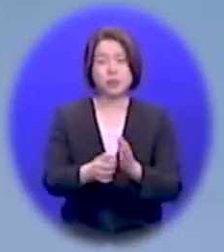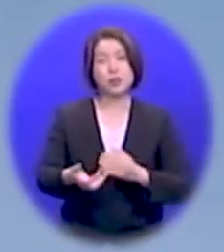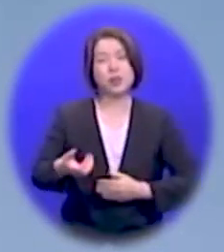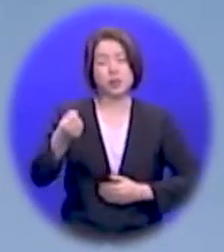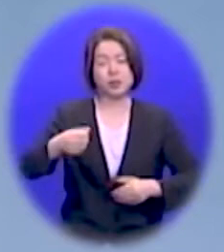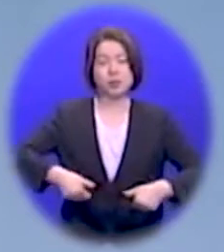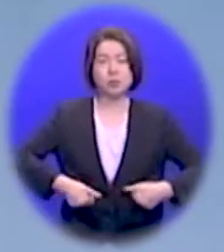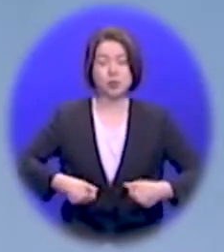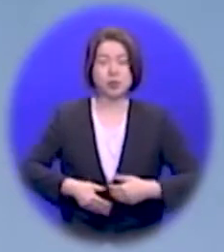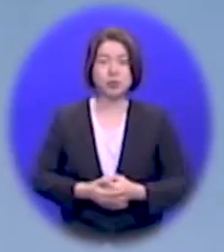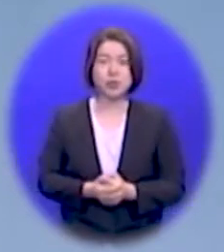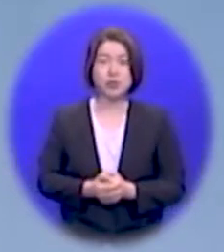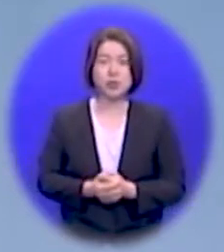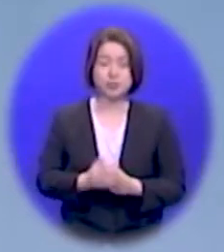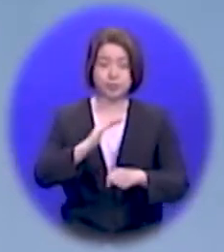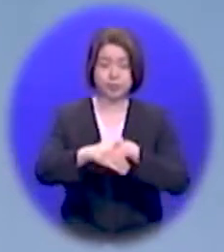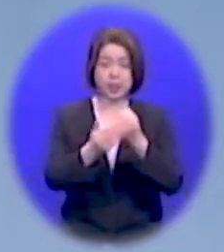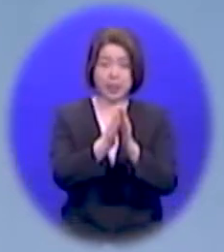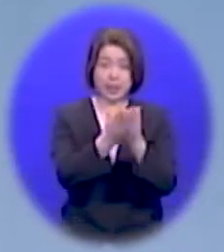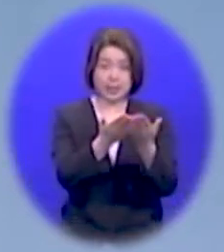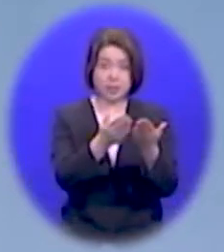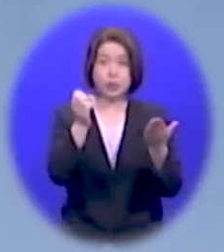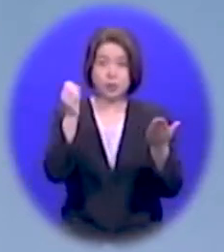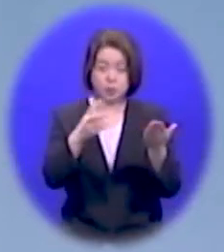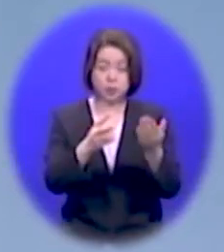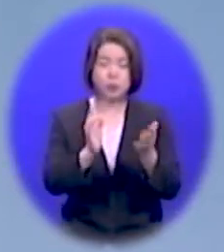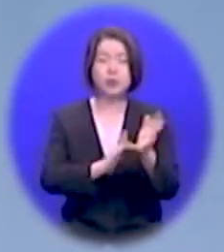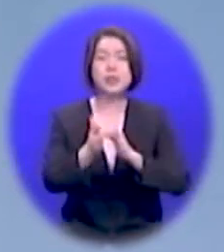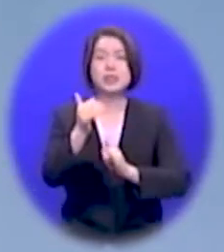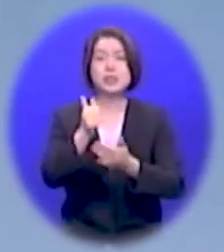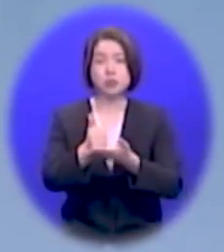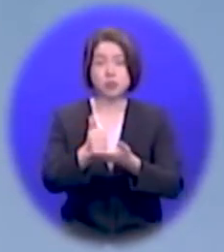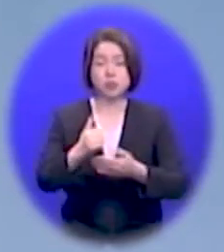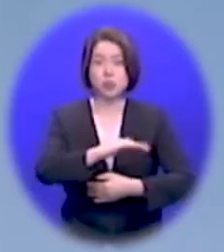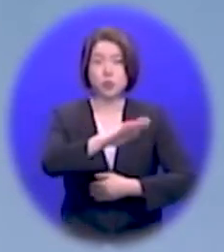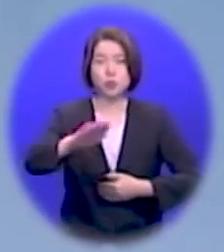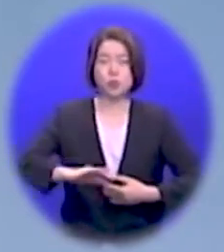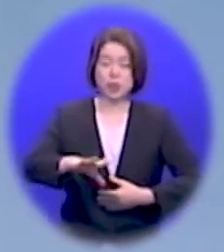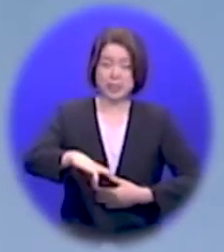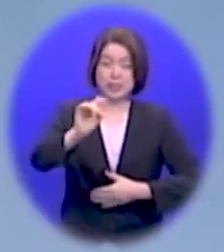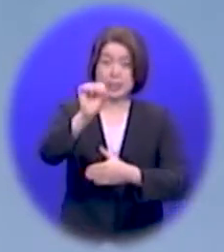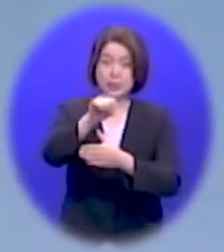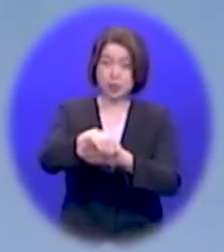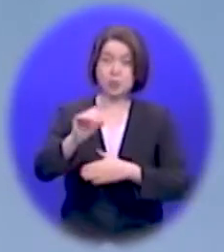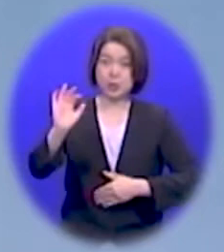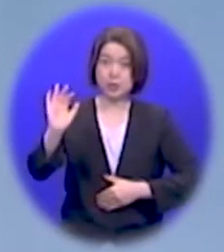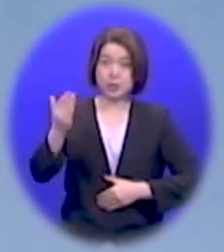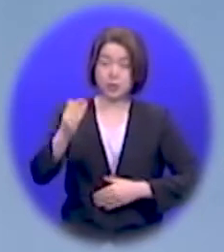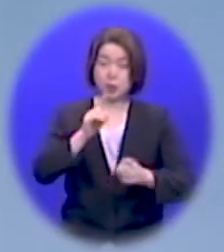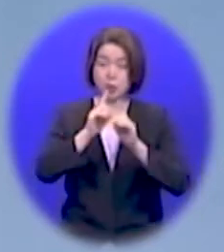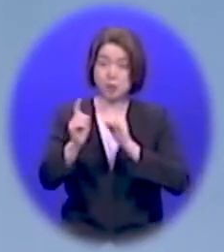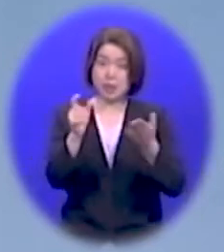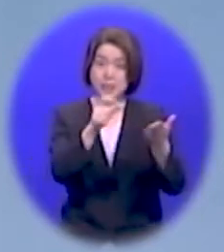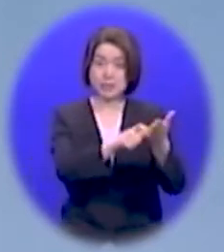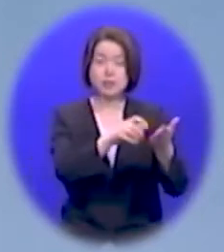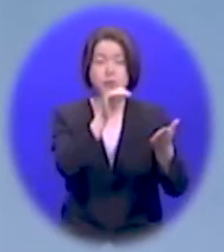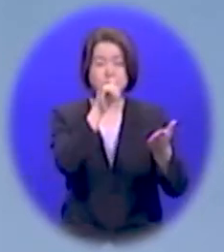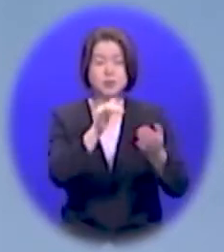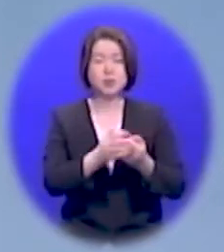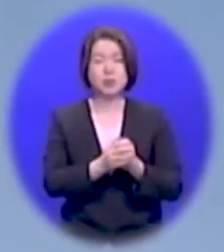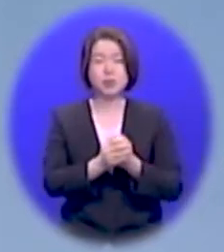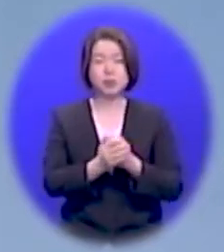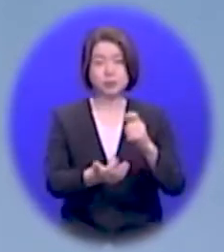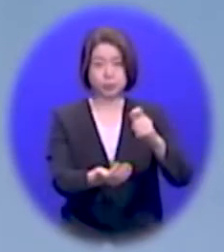거죠 성경은 또 예수님께서 우리의 첫 열매가 되셨다 고 말씀하고 있습니다